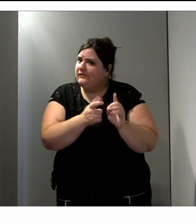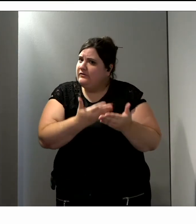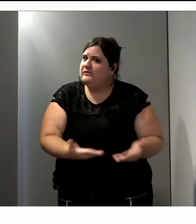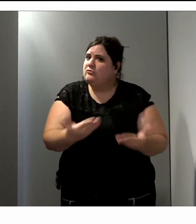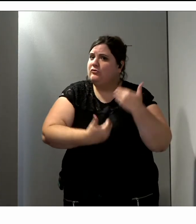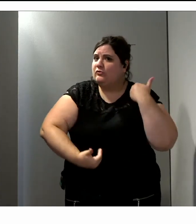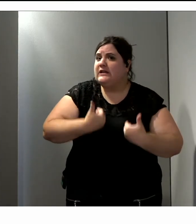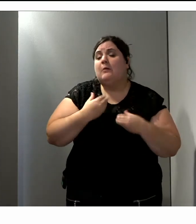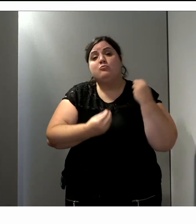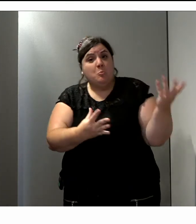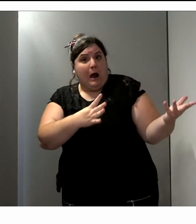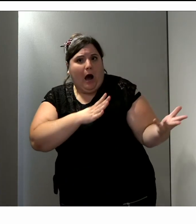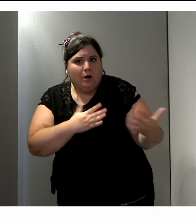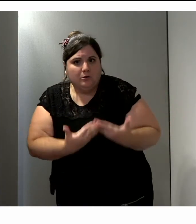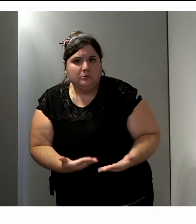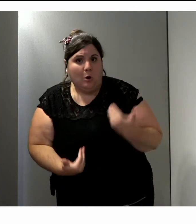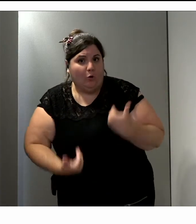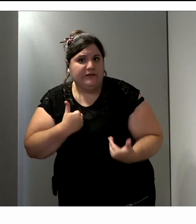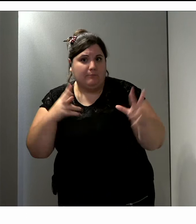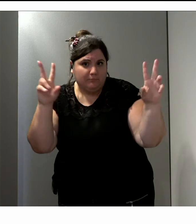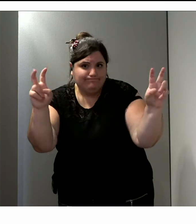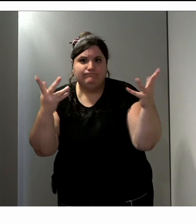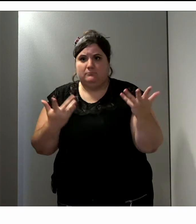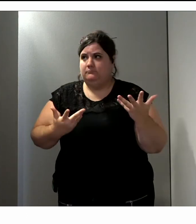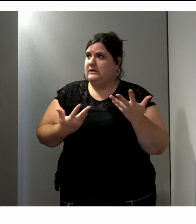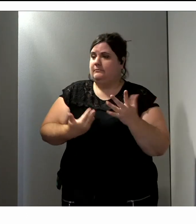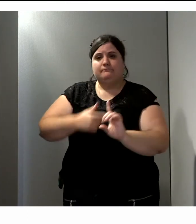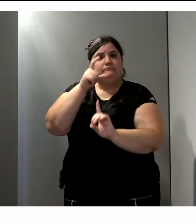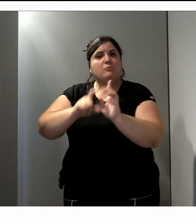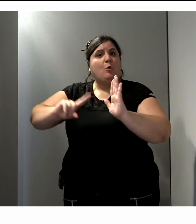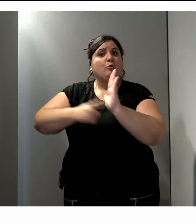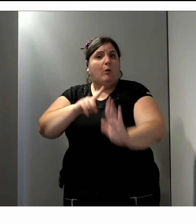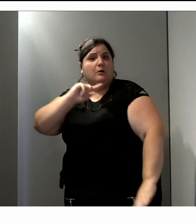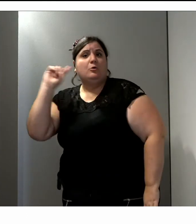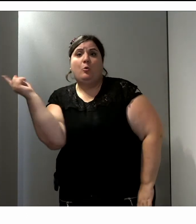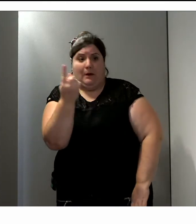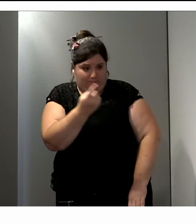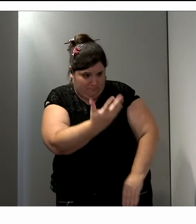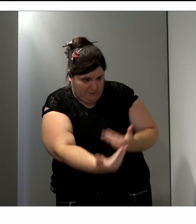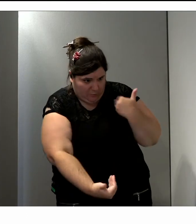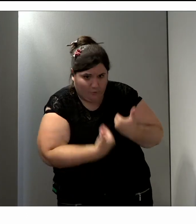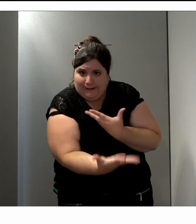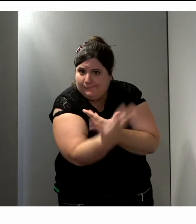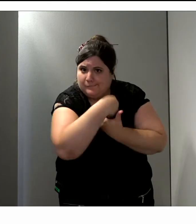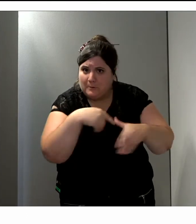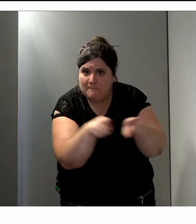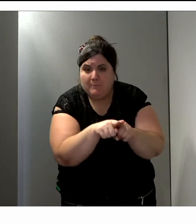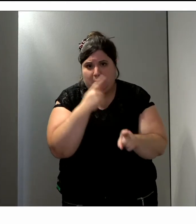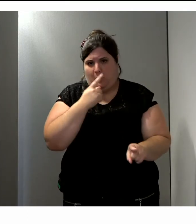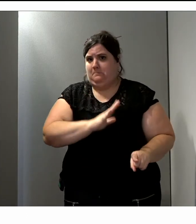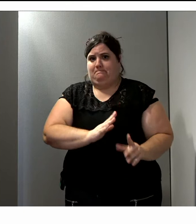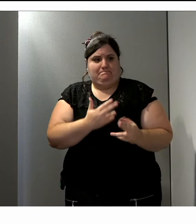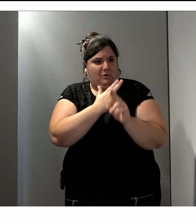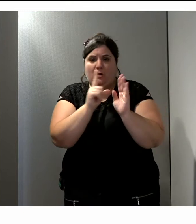un handicap n'est pas vue comme un sujet des droits humains. Si on regarde la Convention